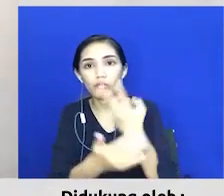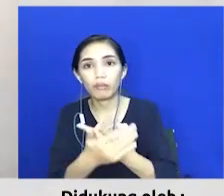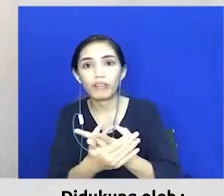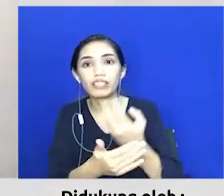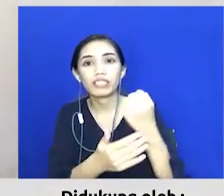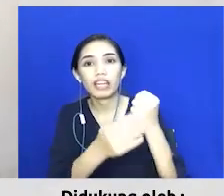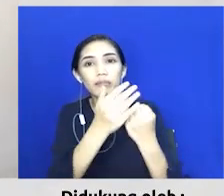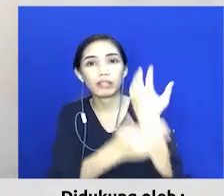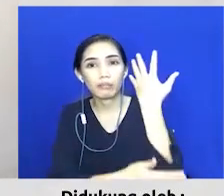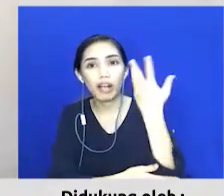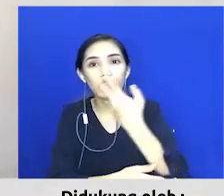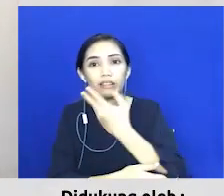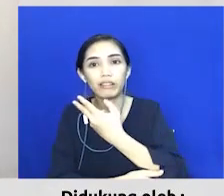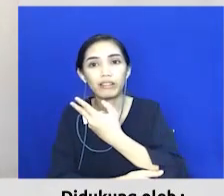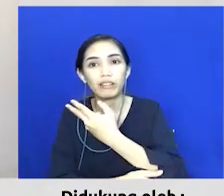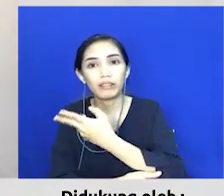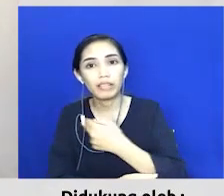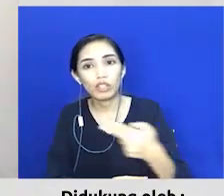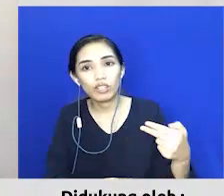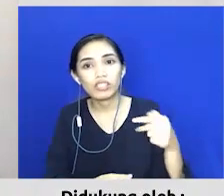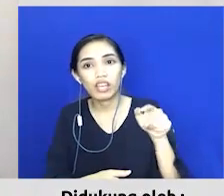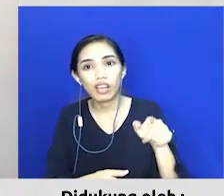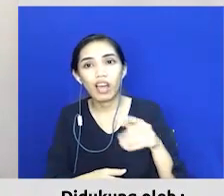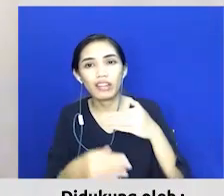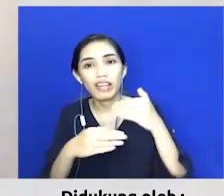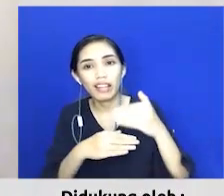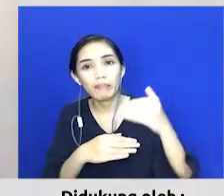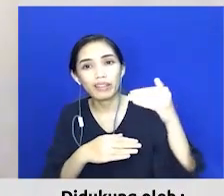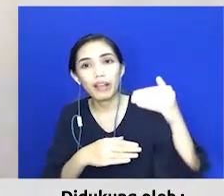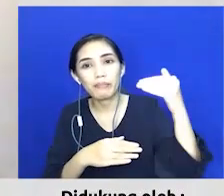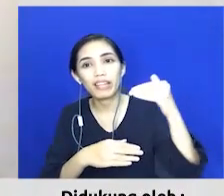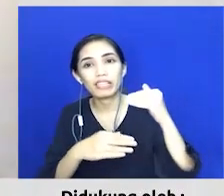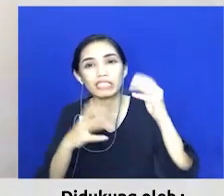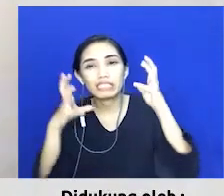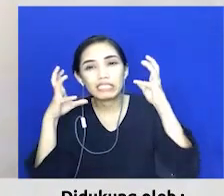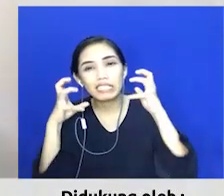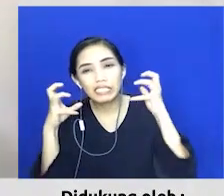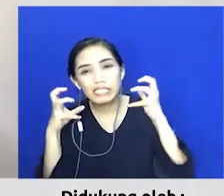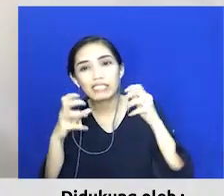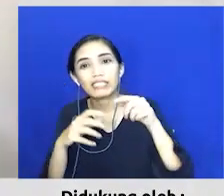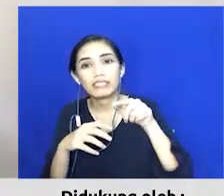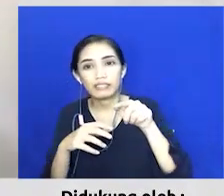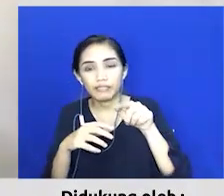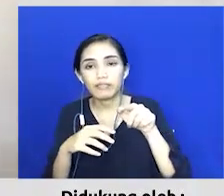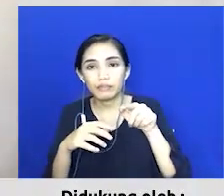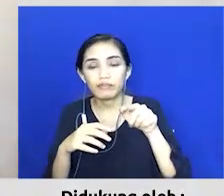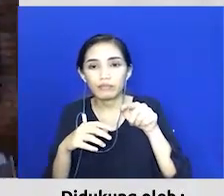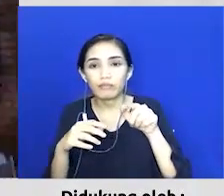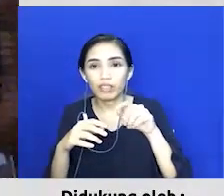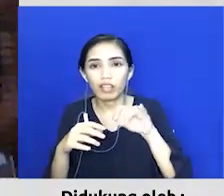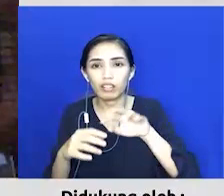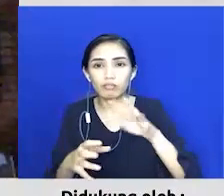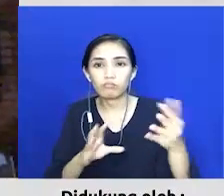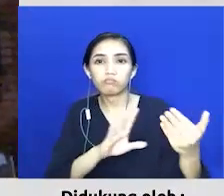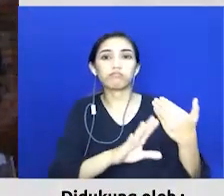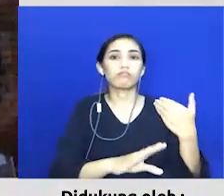dari perkembangan bangsa ini juga, dan kita selalu mengalami tahapan-tahapan krisis gitu ya, yang